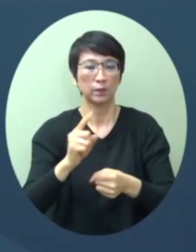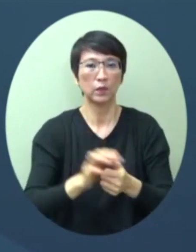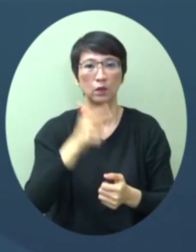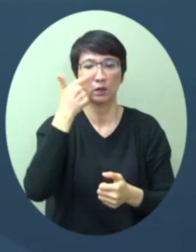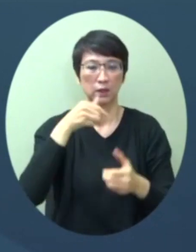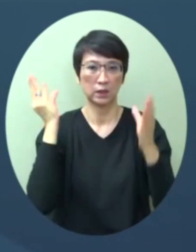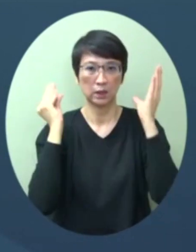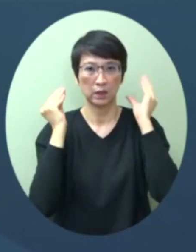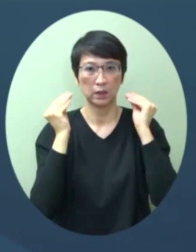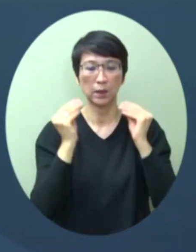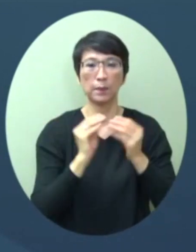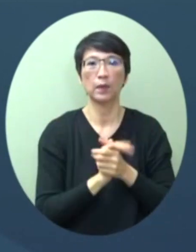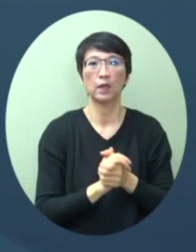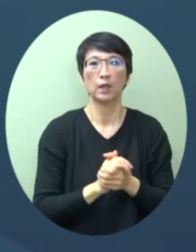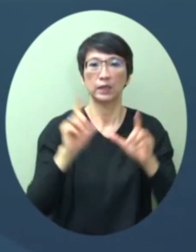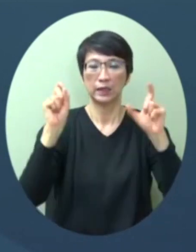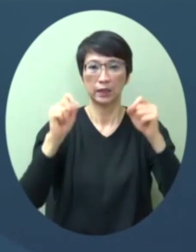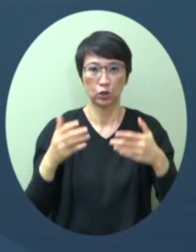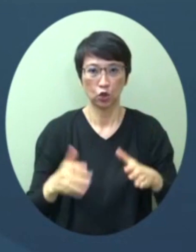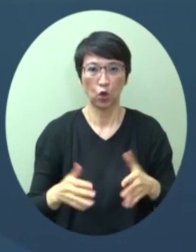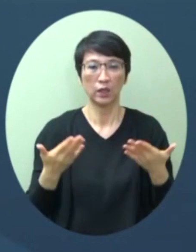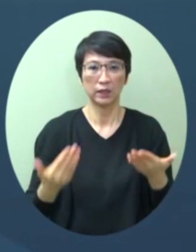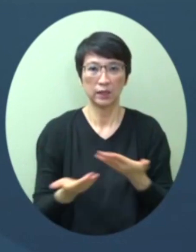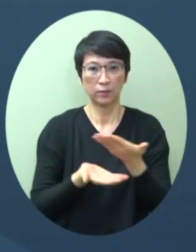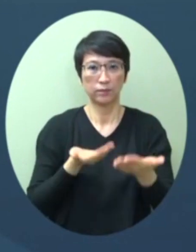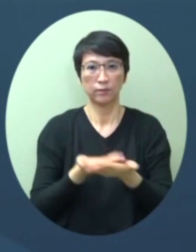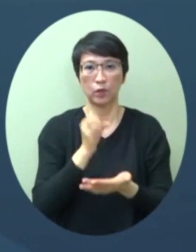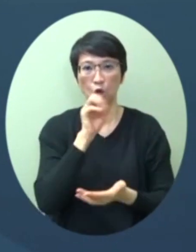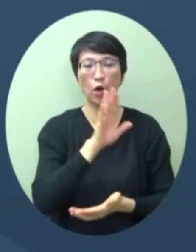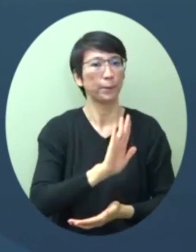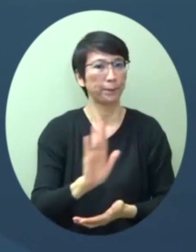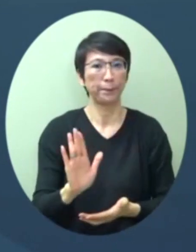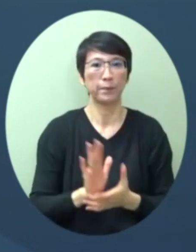交代了我在这里不复述了